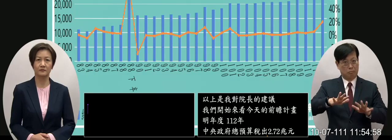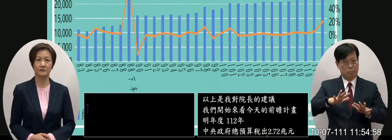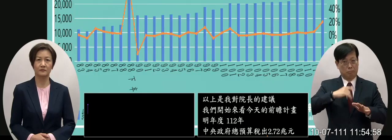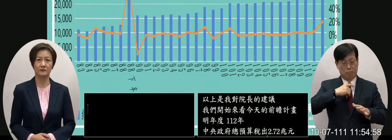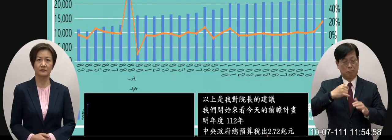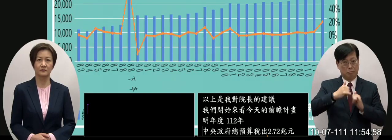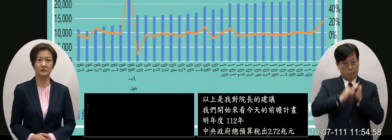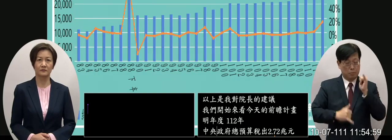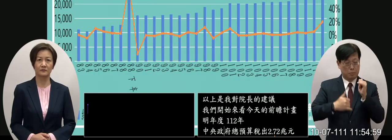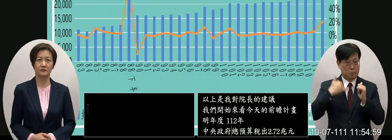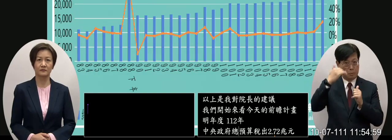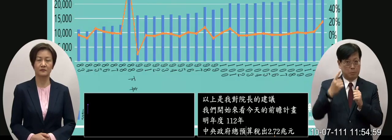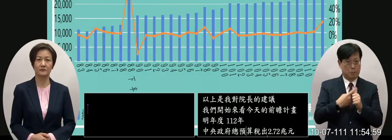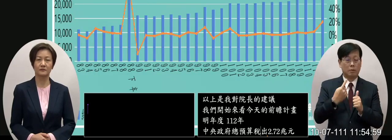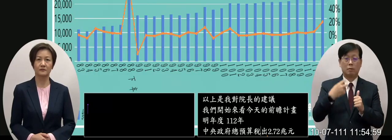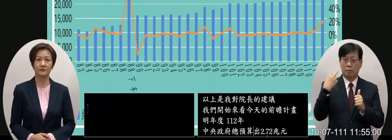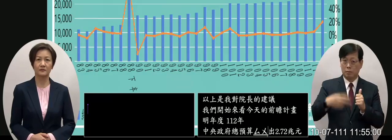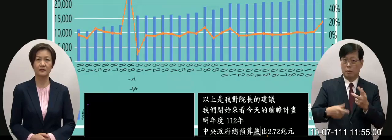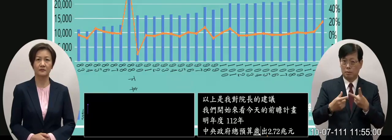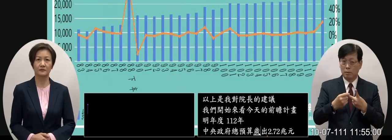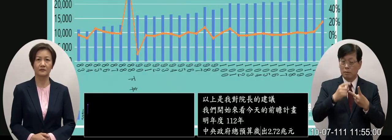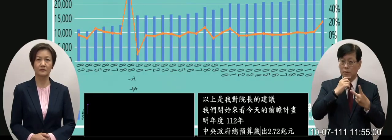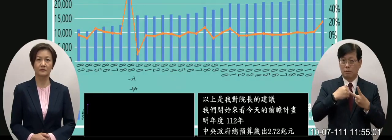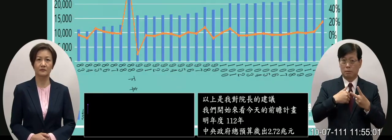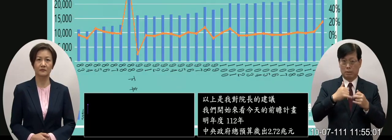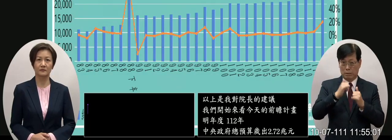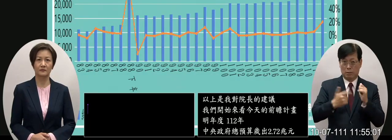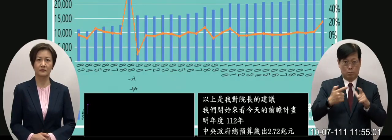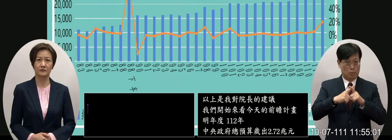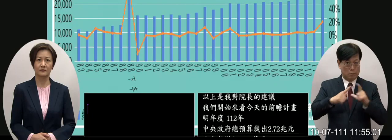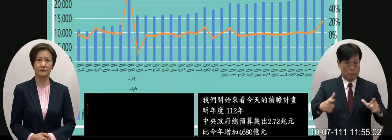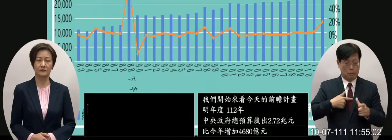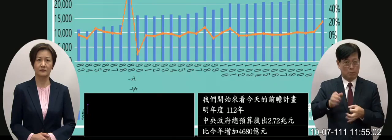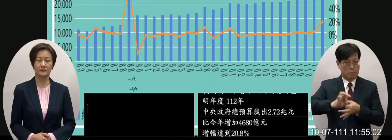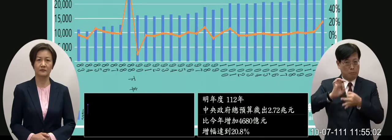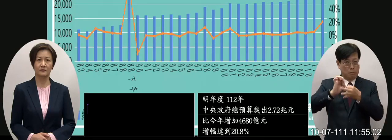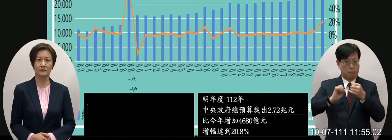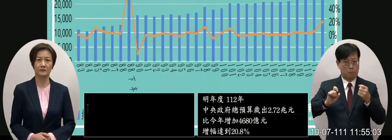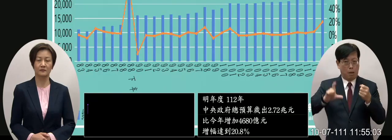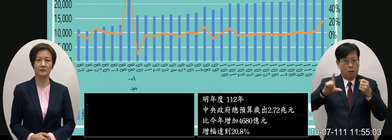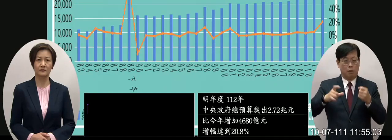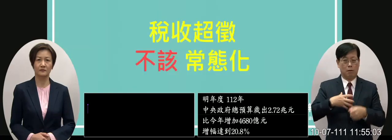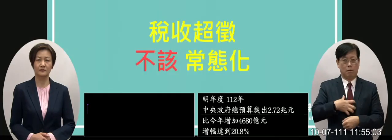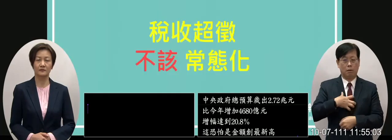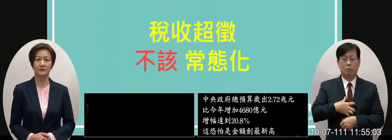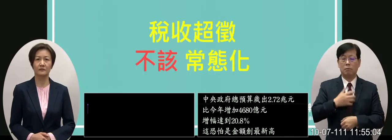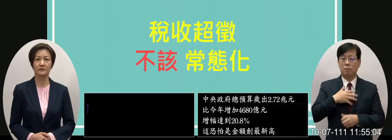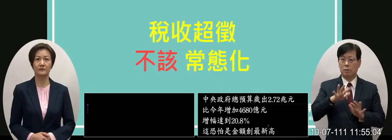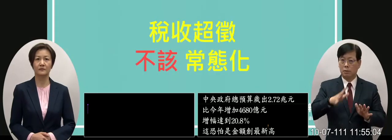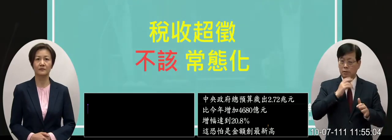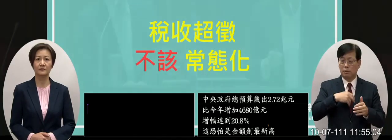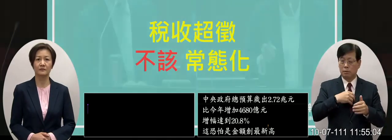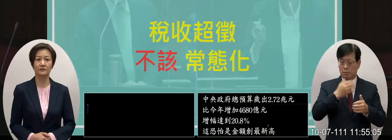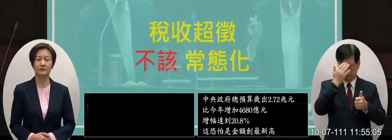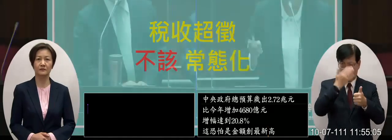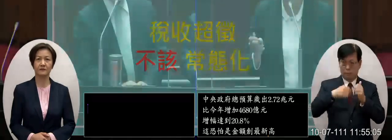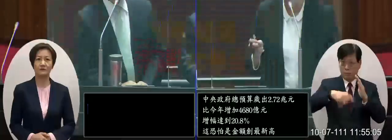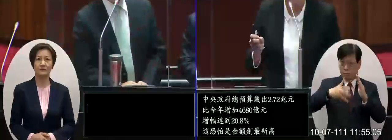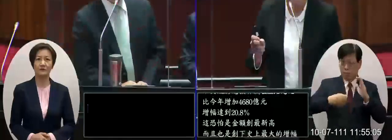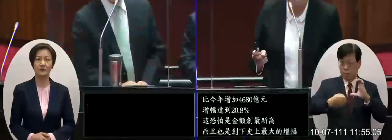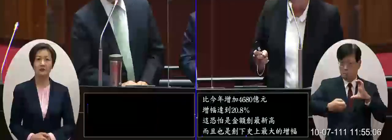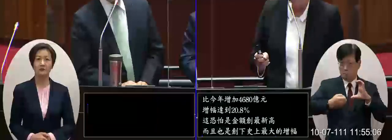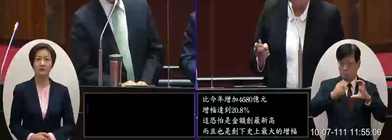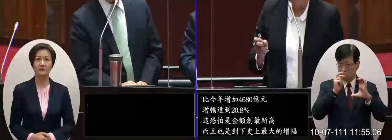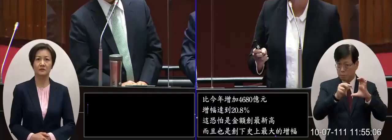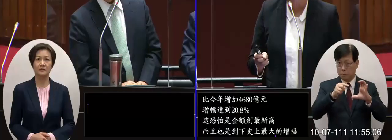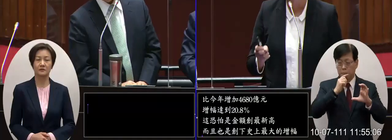新高，而且也是创下史上最大的一个增幅。那要请院长来看为什么会这